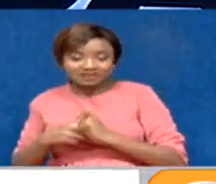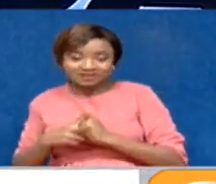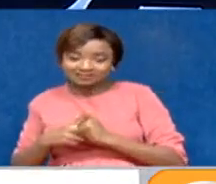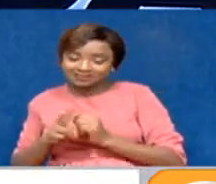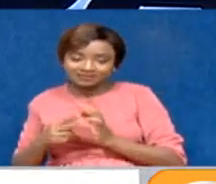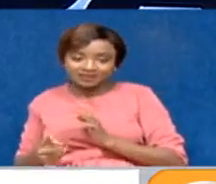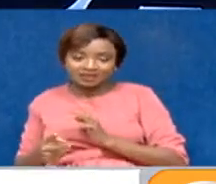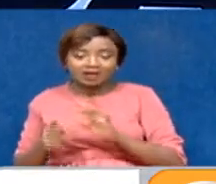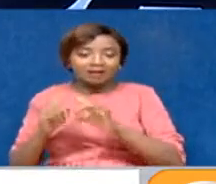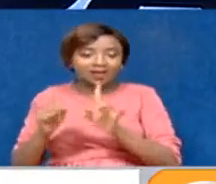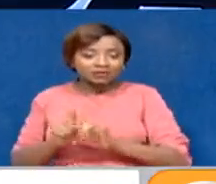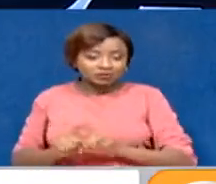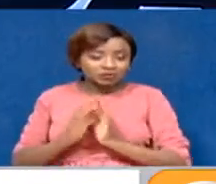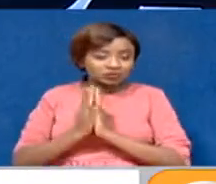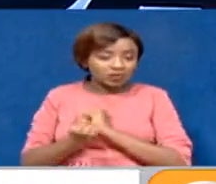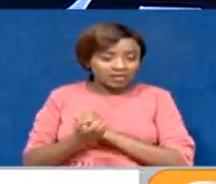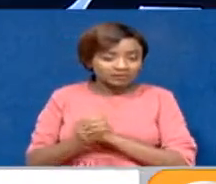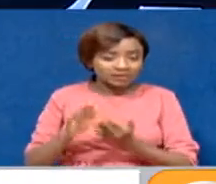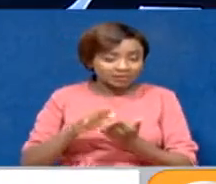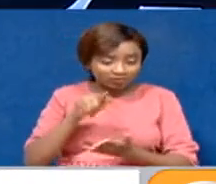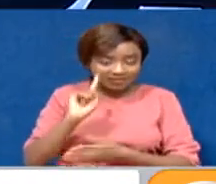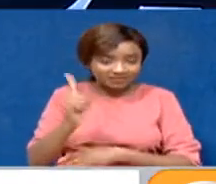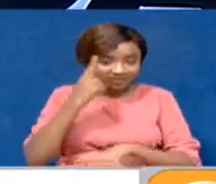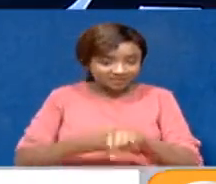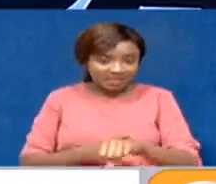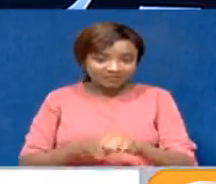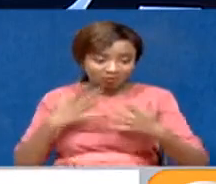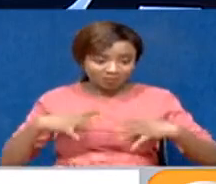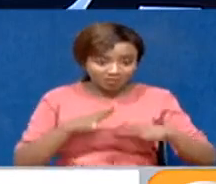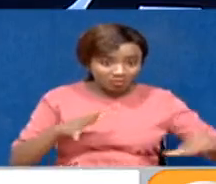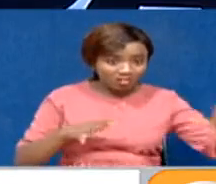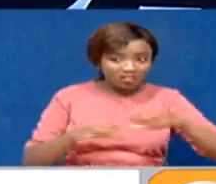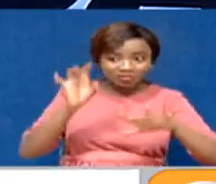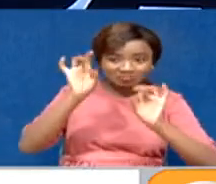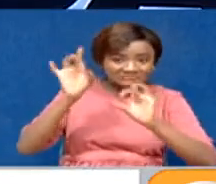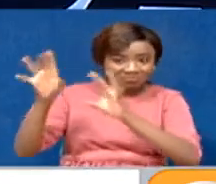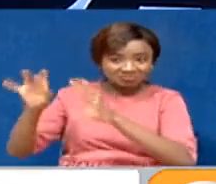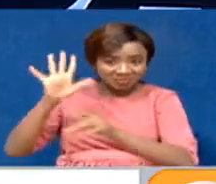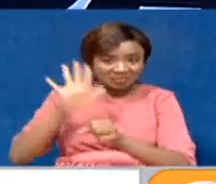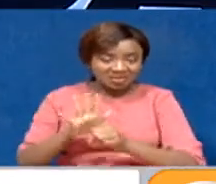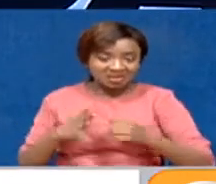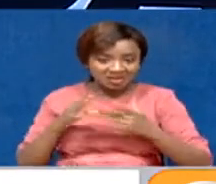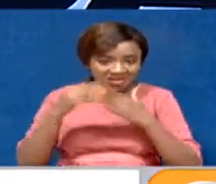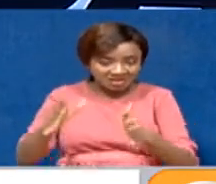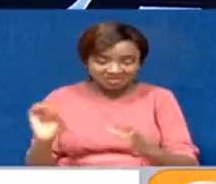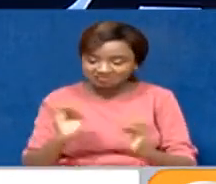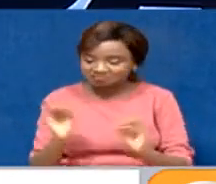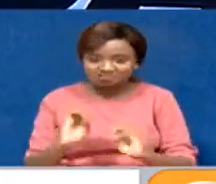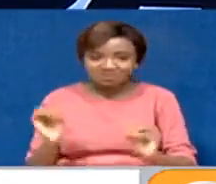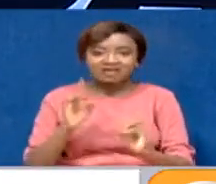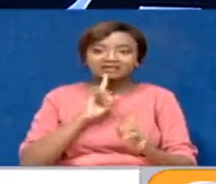hiyo. Na kama anavyoarifu Laura Otieno, sio mara ya kwanza kwa wakazi kuwatema viongozi wengi kwa wakati mmoja, huku wakidai